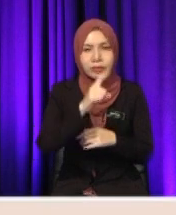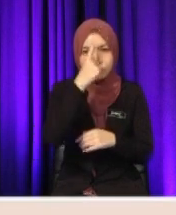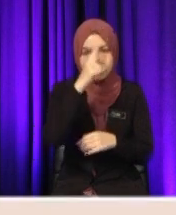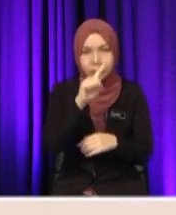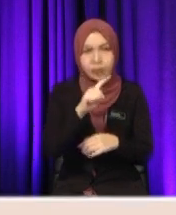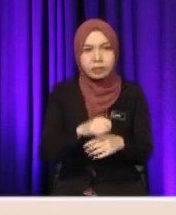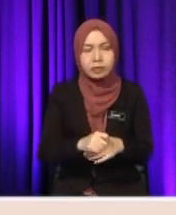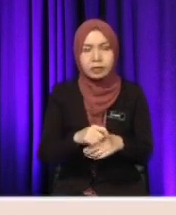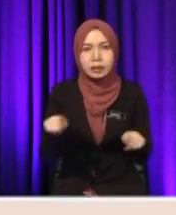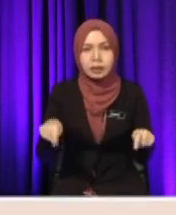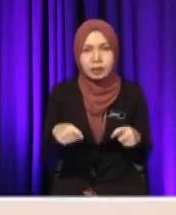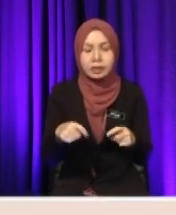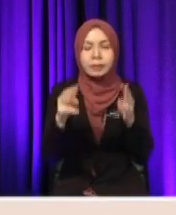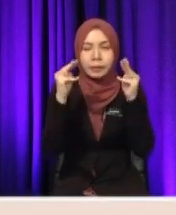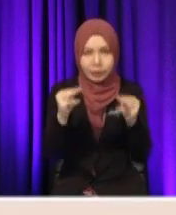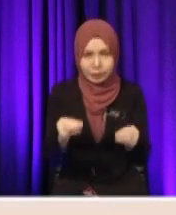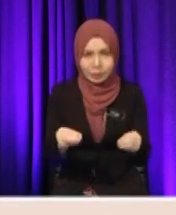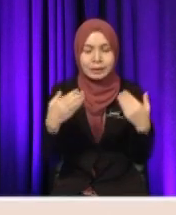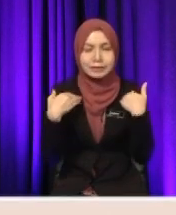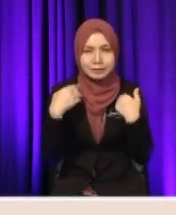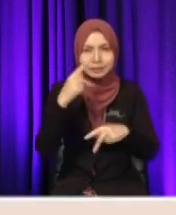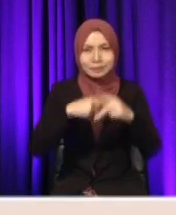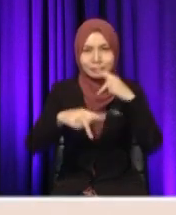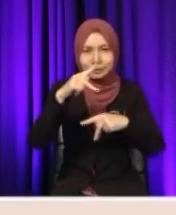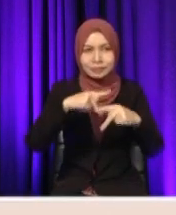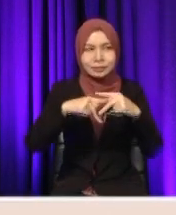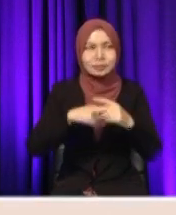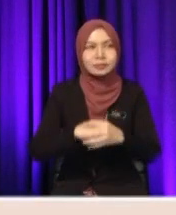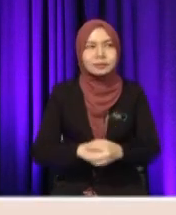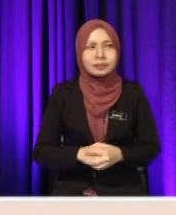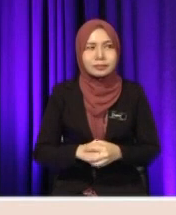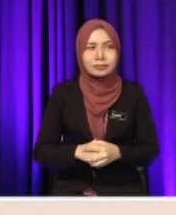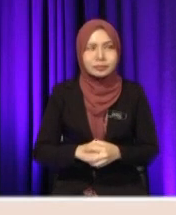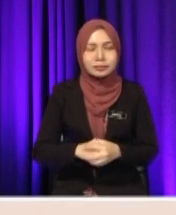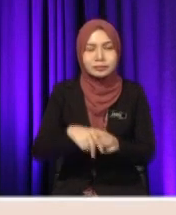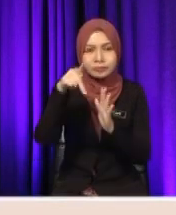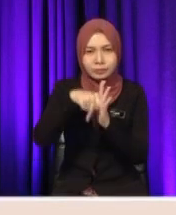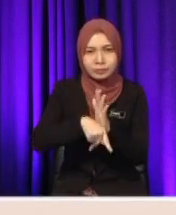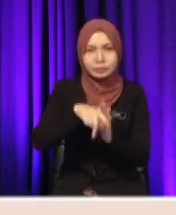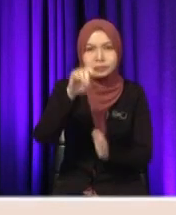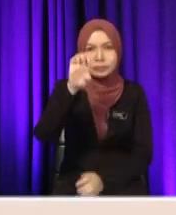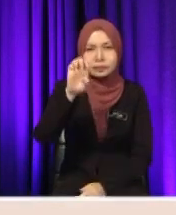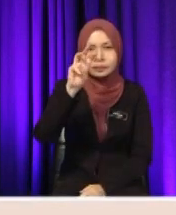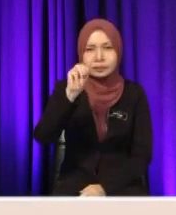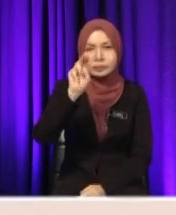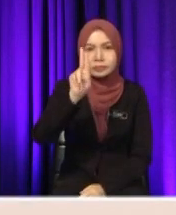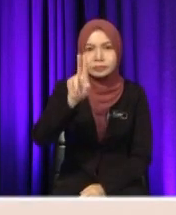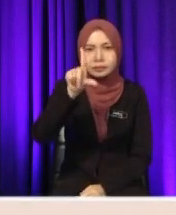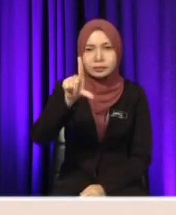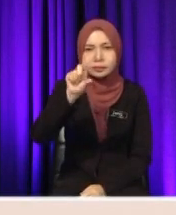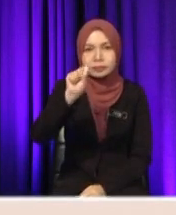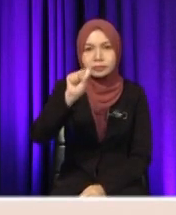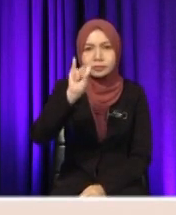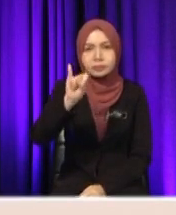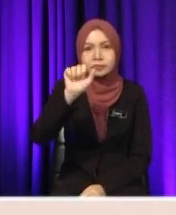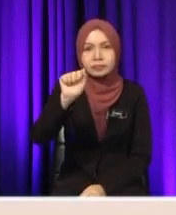pengemulsian dalam minyak sawit. Okey. Okey, iaitu proses pengemulsian minyak sawit merupakan proses minyak